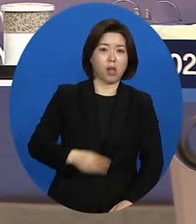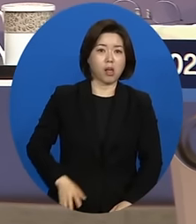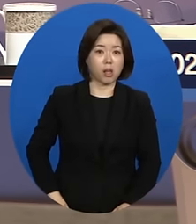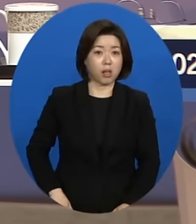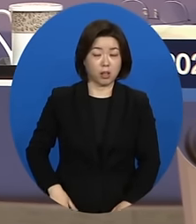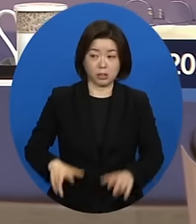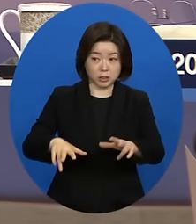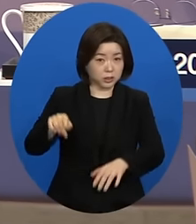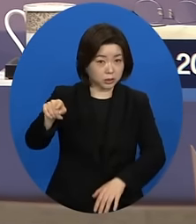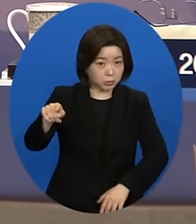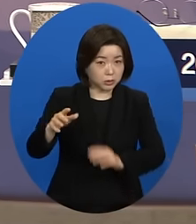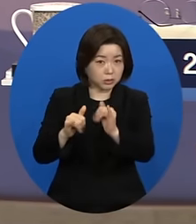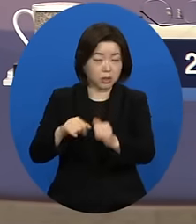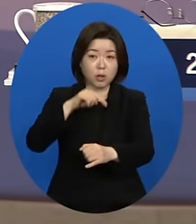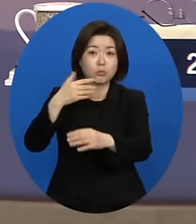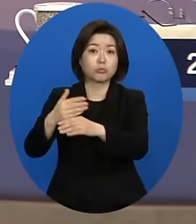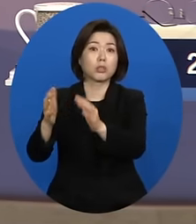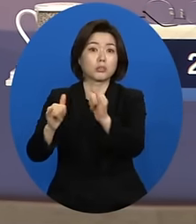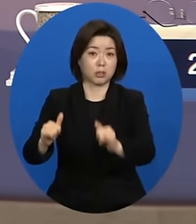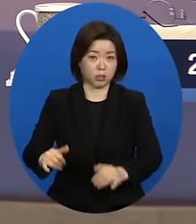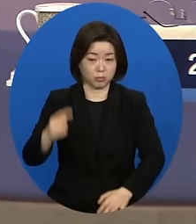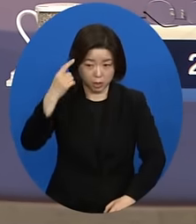사람 북한 사람이에요.